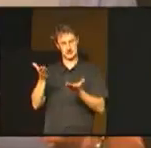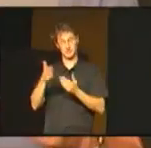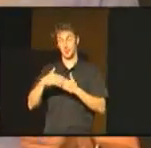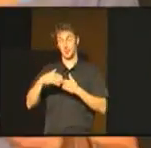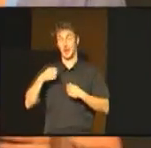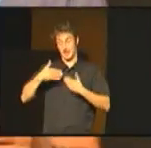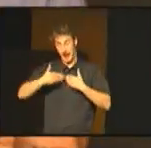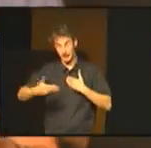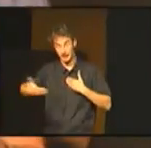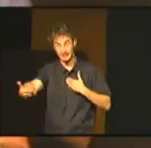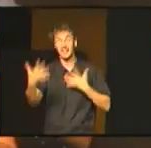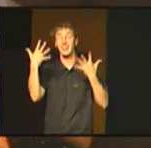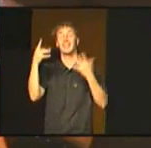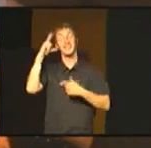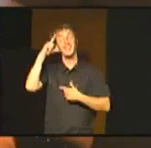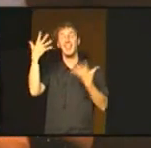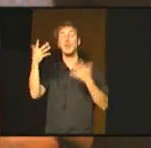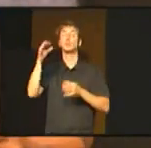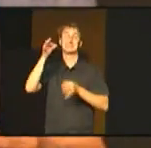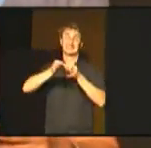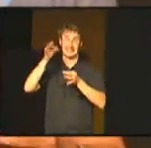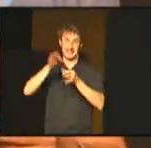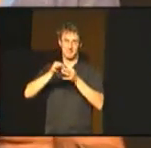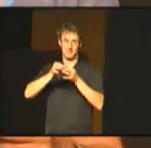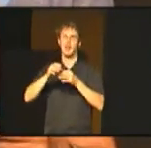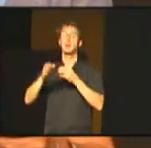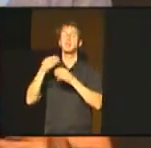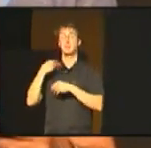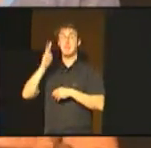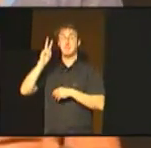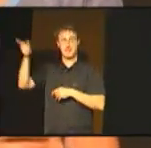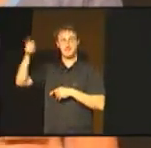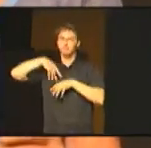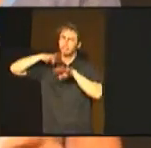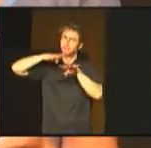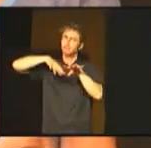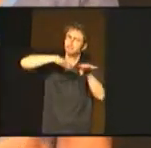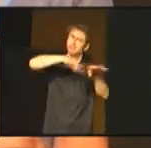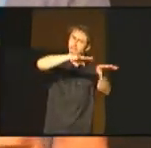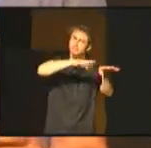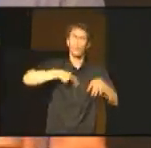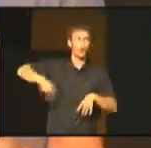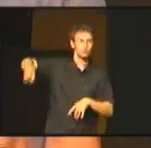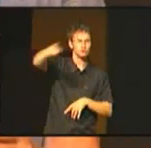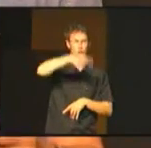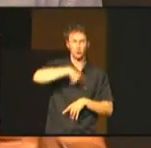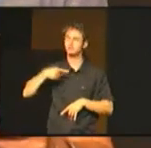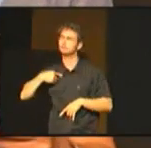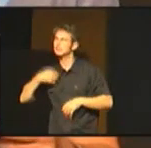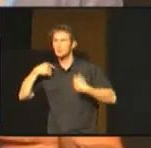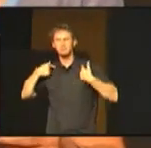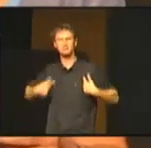Properament tenim un 10 de setembre amb la marxa dels vigatans, on tots podrem sentir els cors